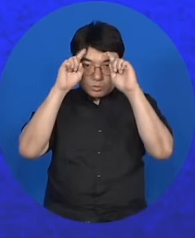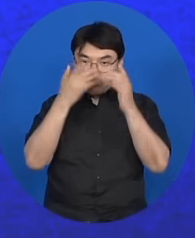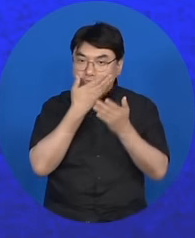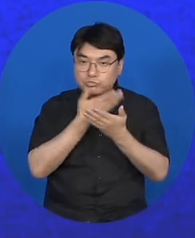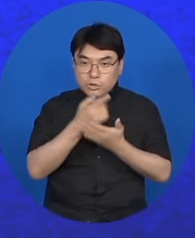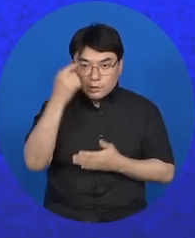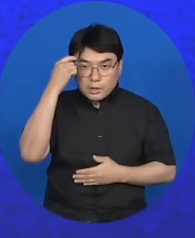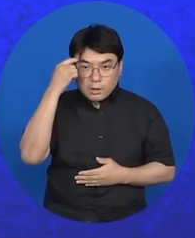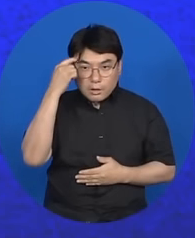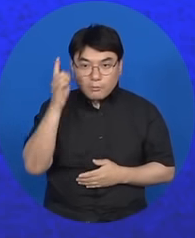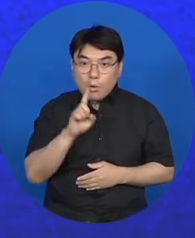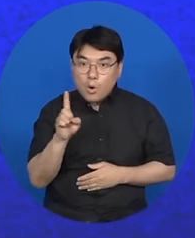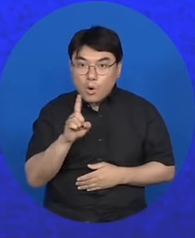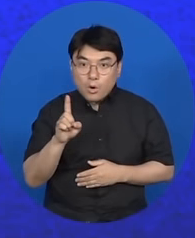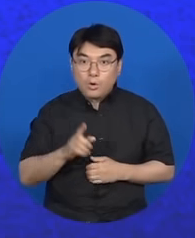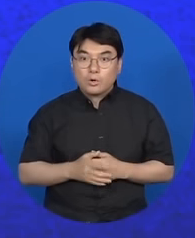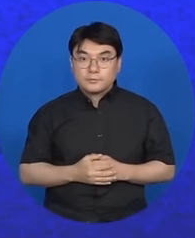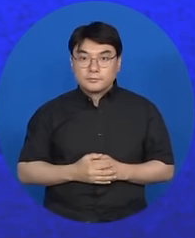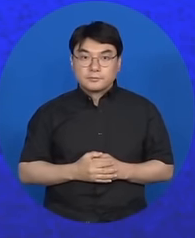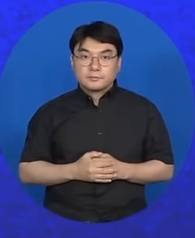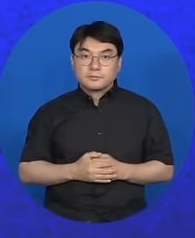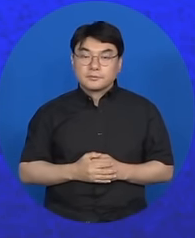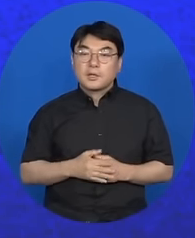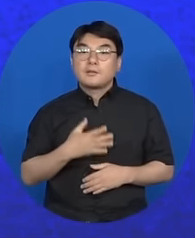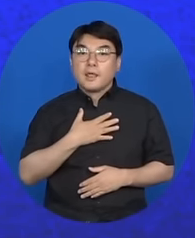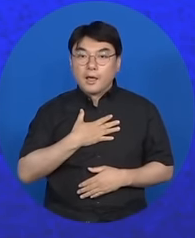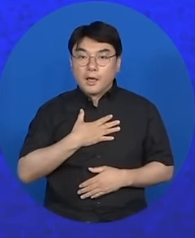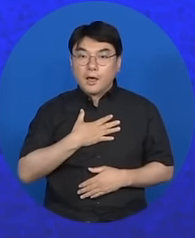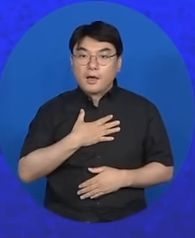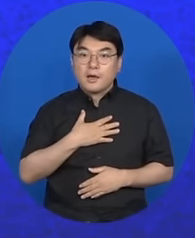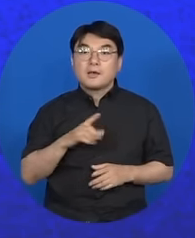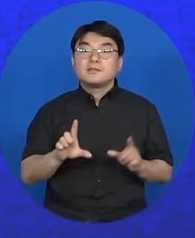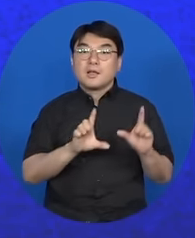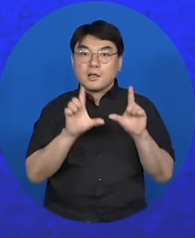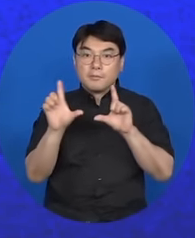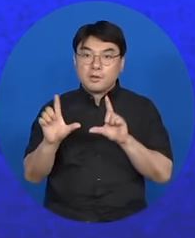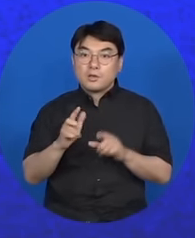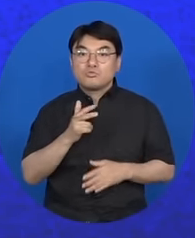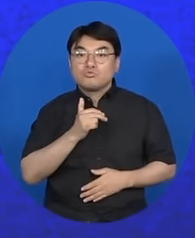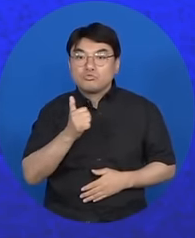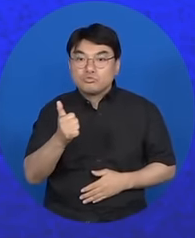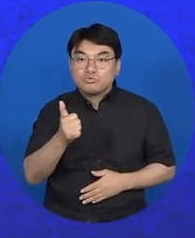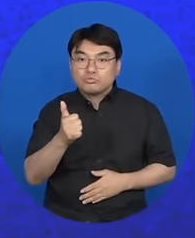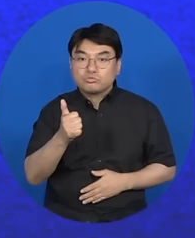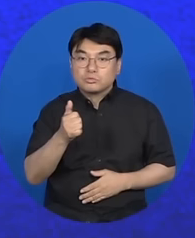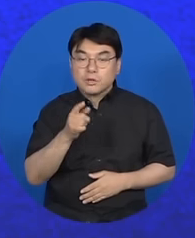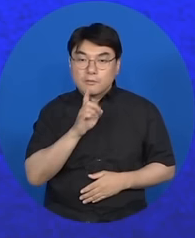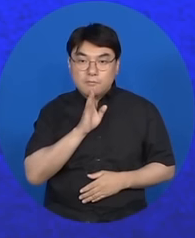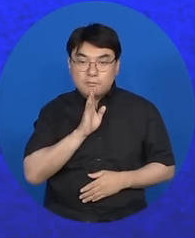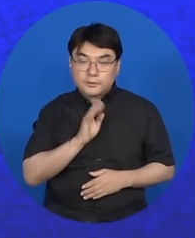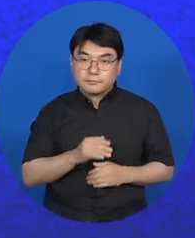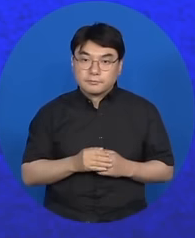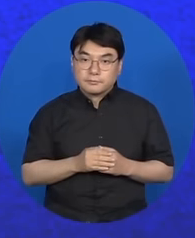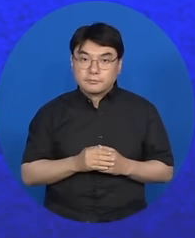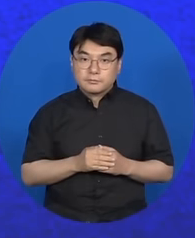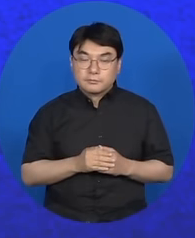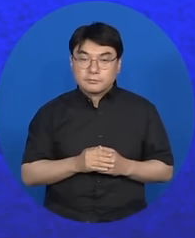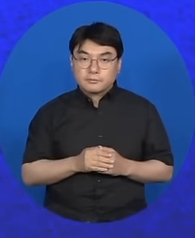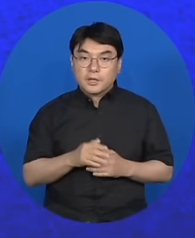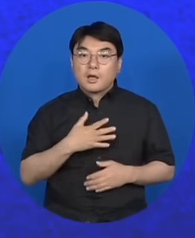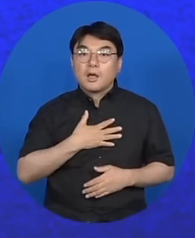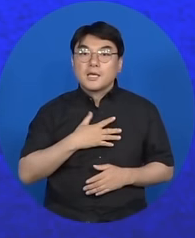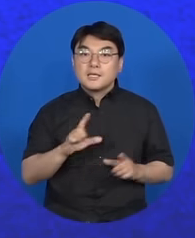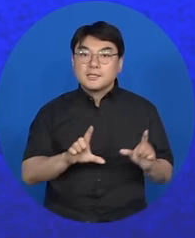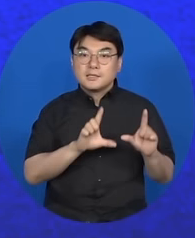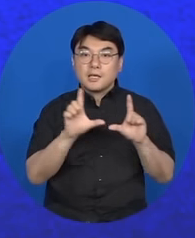소개되고 있는데 그 중에 하나가 무엇이냐면 내가 인생의 주인이다 라는 점입니다. 뭐라고요?